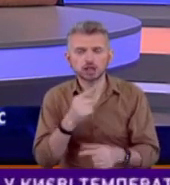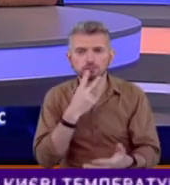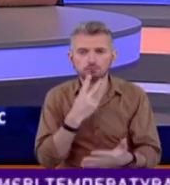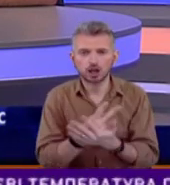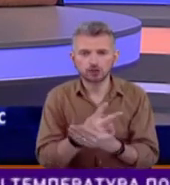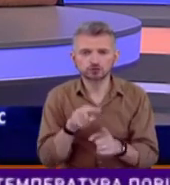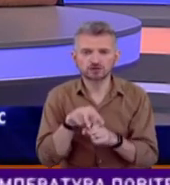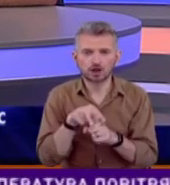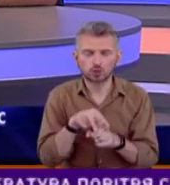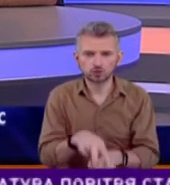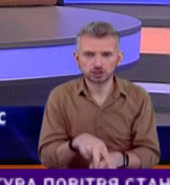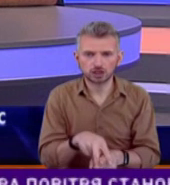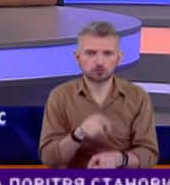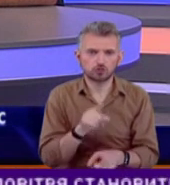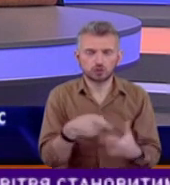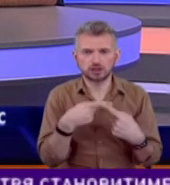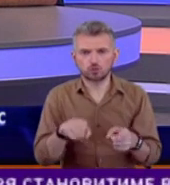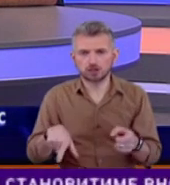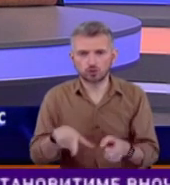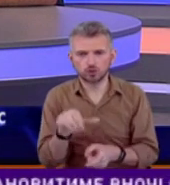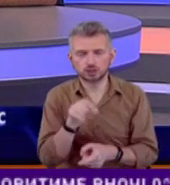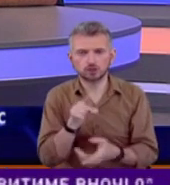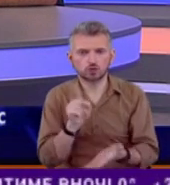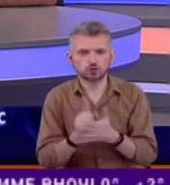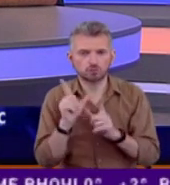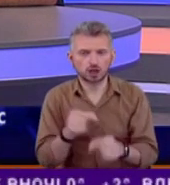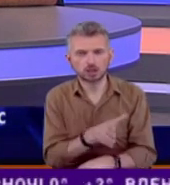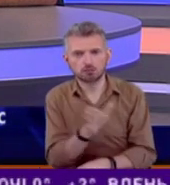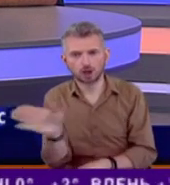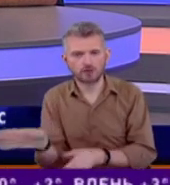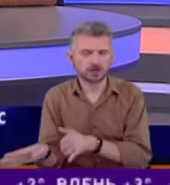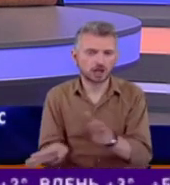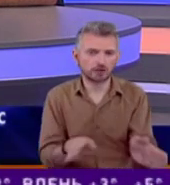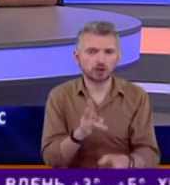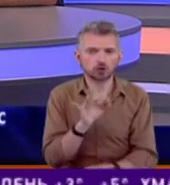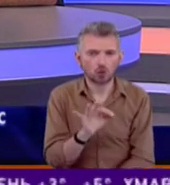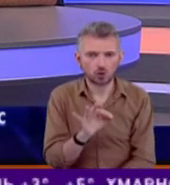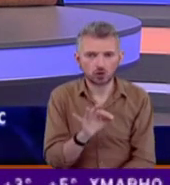показывают загруженность той или иной дороги, куда ты должен проехать, направо, налево и так далее. Но